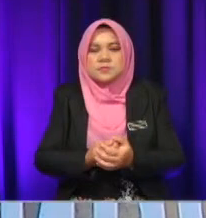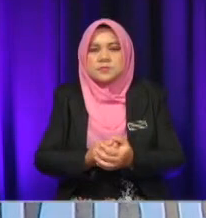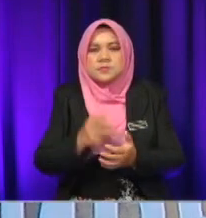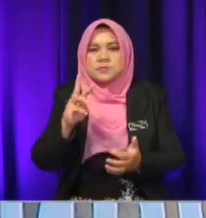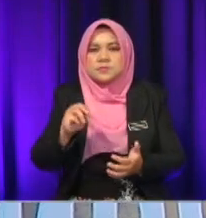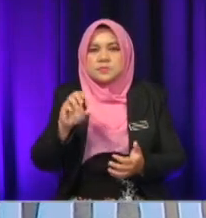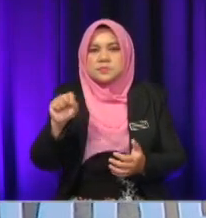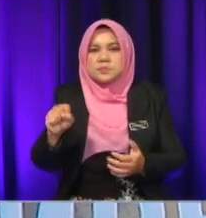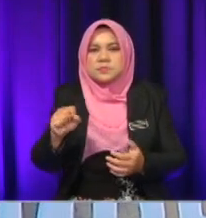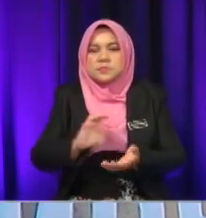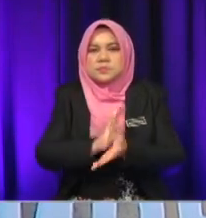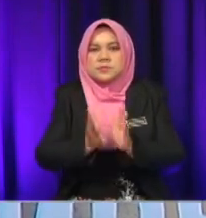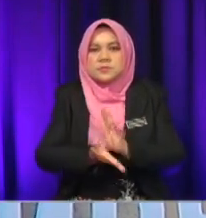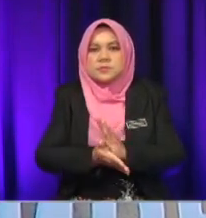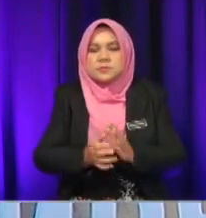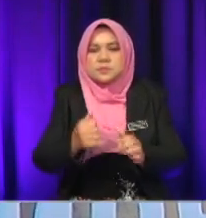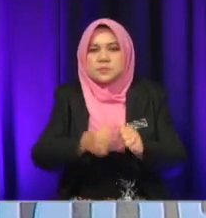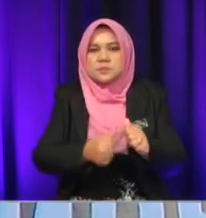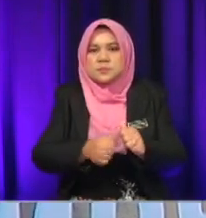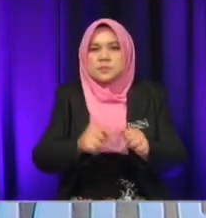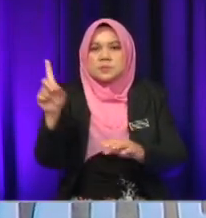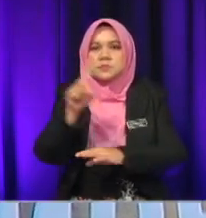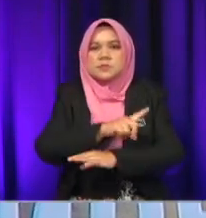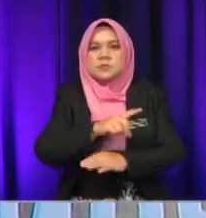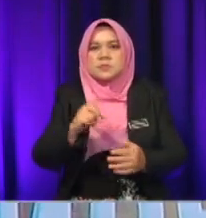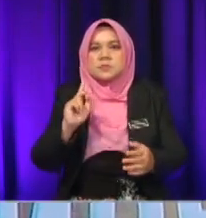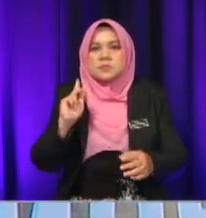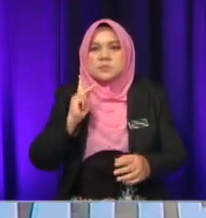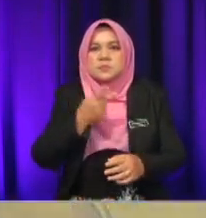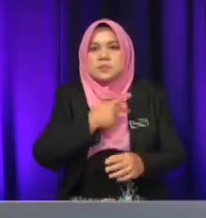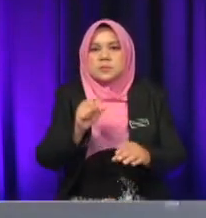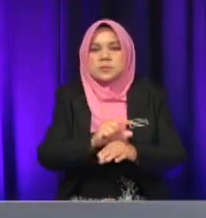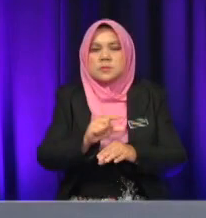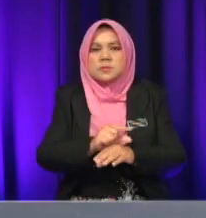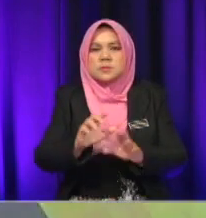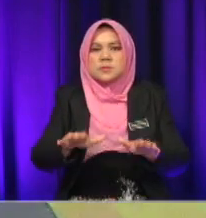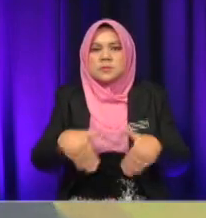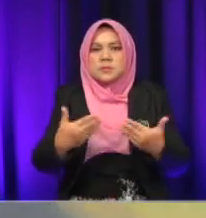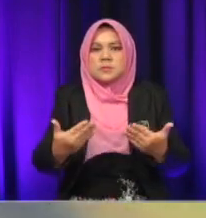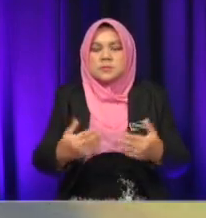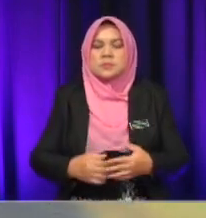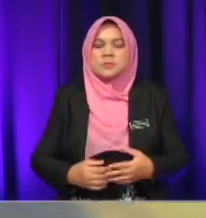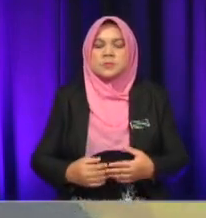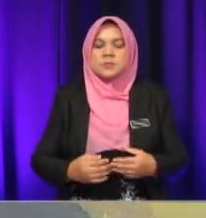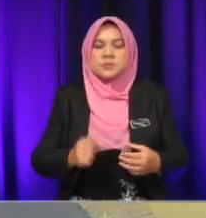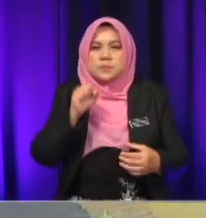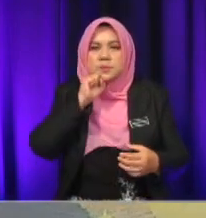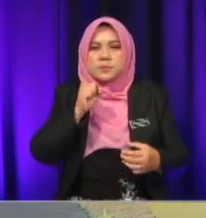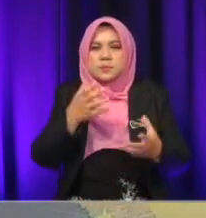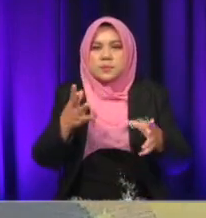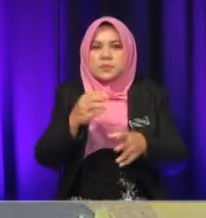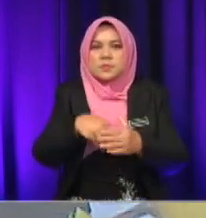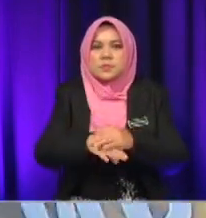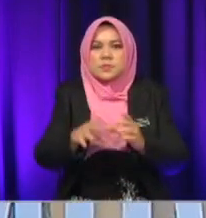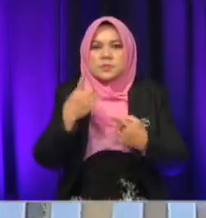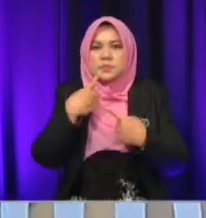menjadi apa setiap hari kita gunakan kan cikgu? Betul. Okey, cikgu bagaimana dengan prestasi saya sebentar tadi dalam menjawab soalan ketiga-tiga